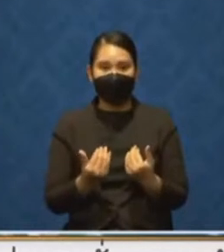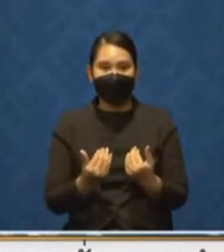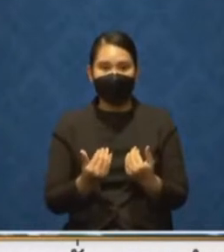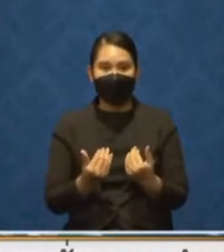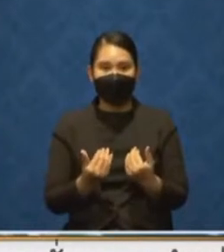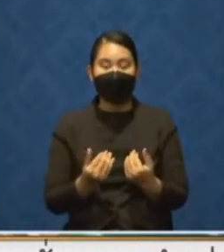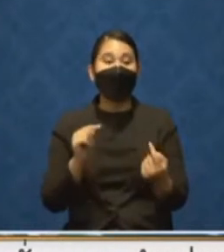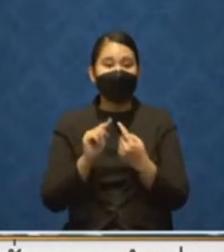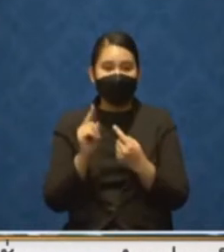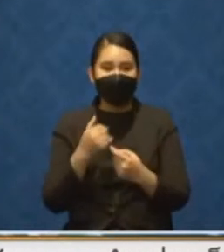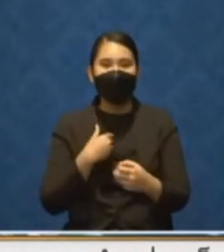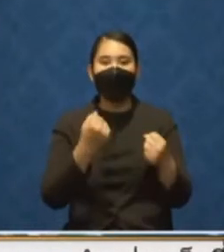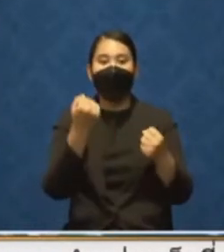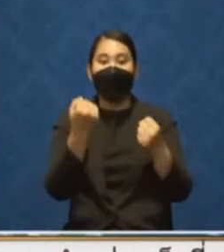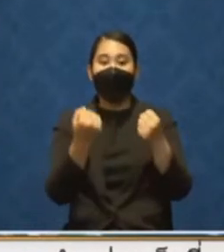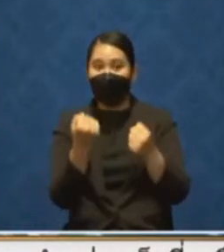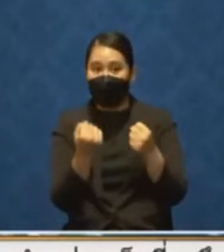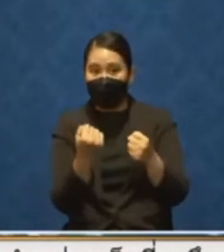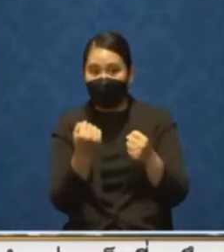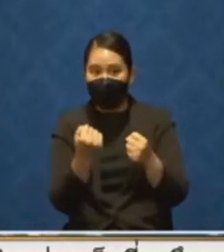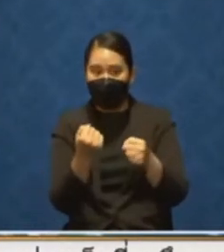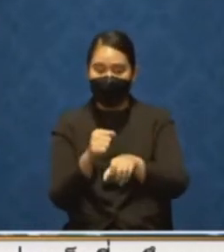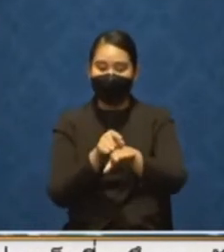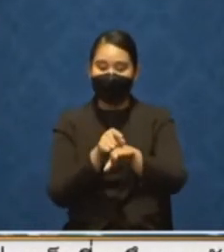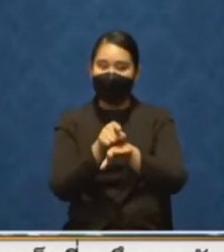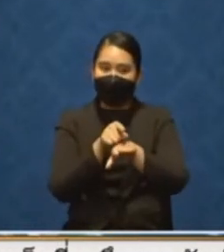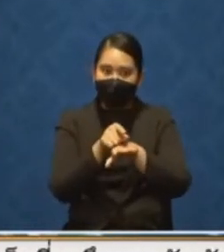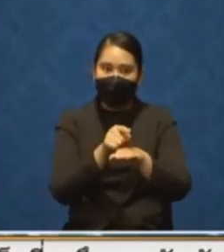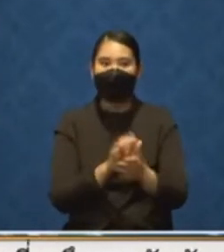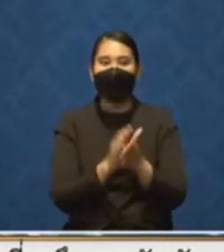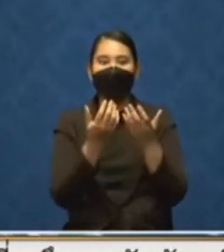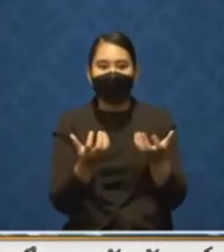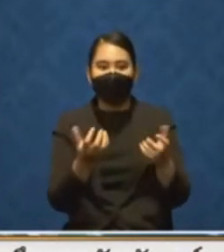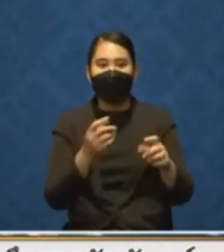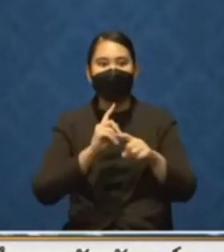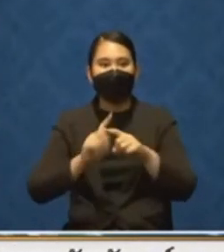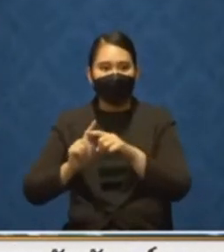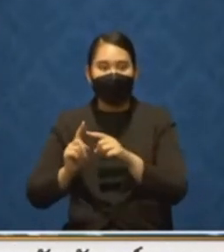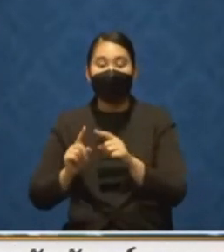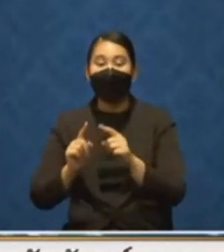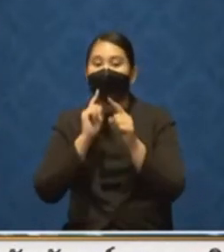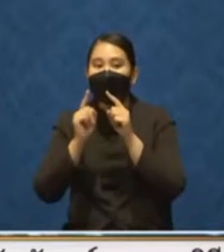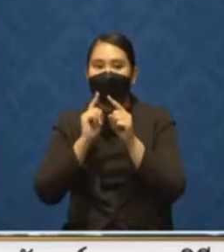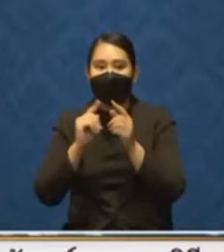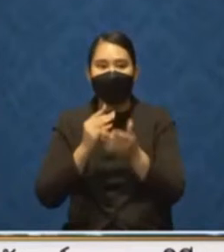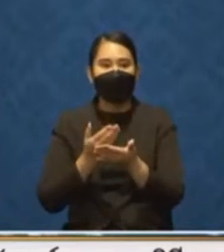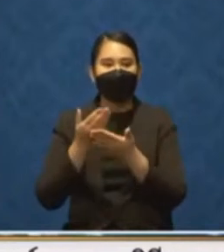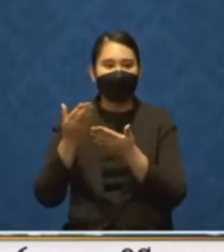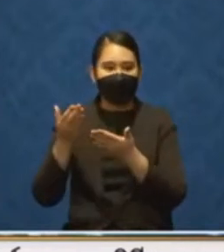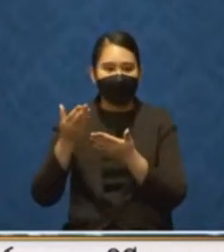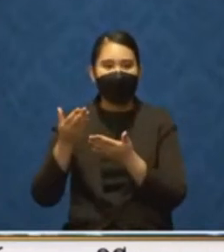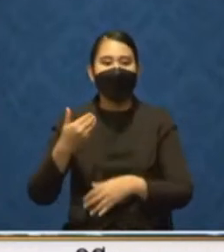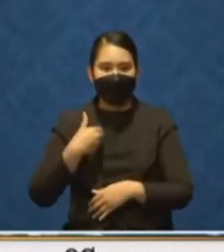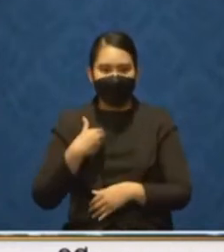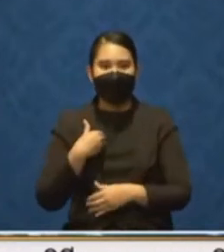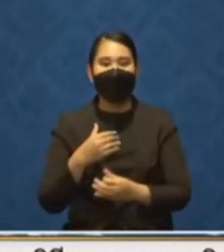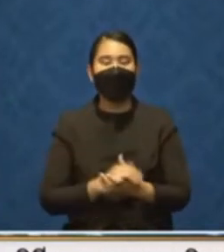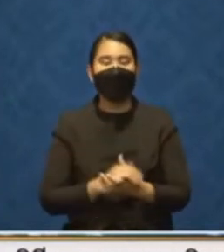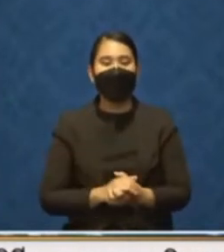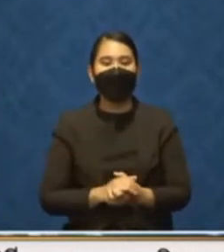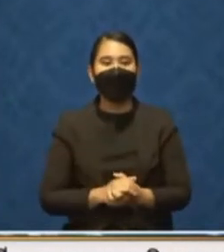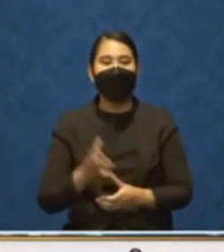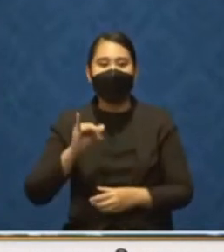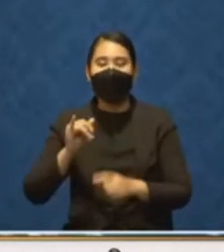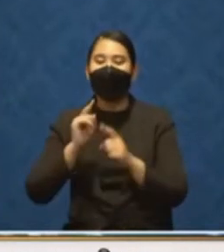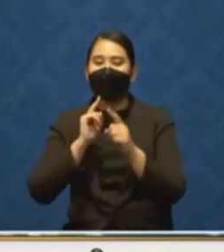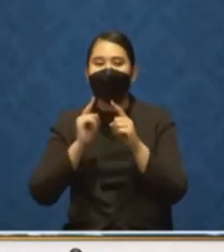ก็ทำออกมาแล้วนะครับบางอย่างว่าทำมาแล้วซึ่งอันนี้ก็มีการติดต่อที่จะขอซื้อรถต่อจากเราจะบางประเทศแล้วนะครับเราเจอกัน